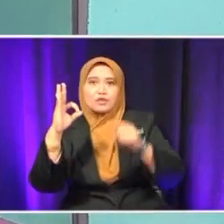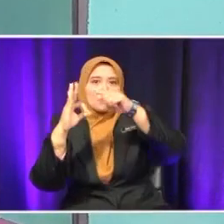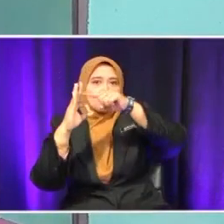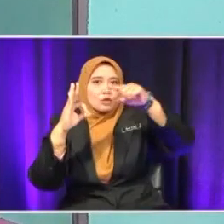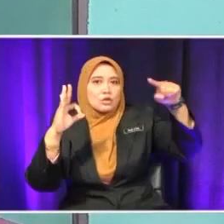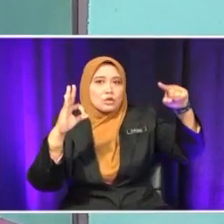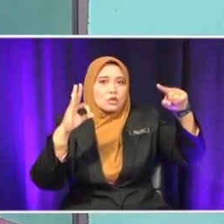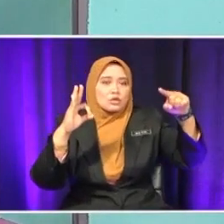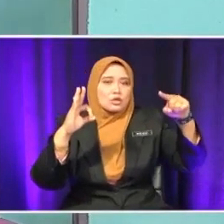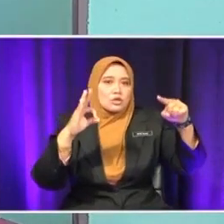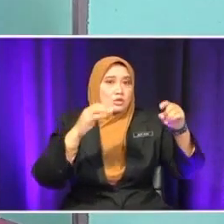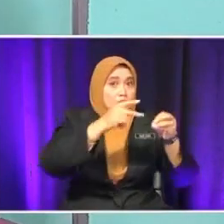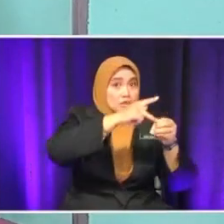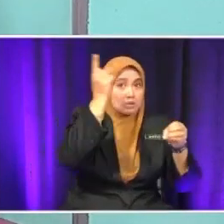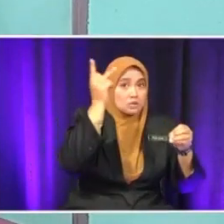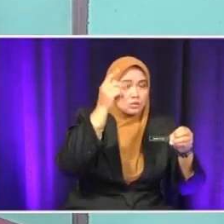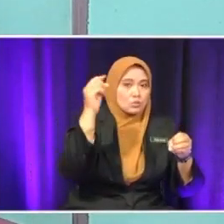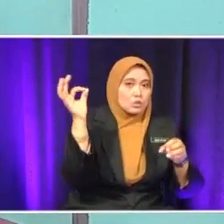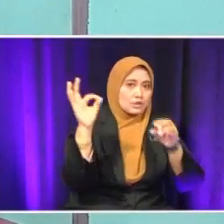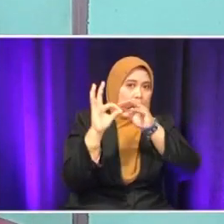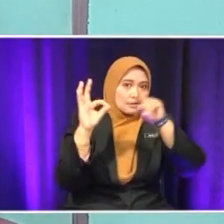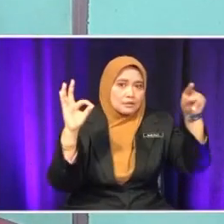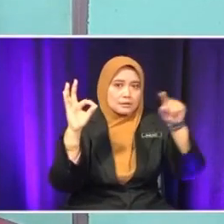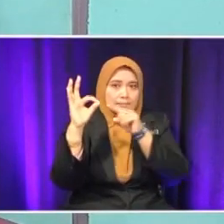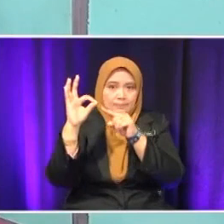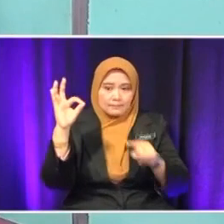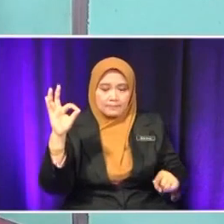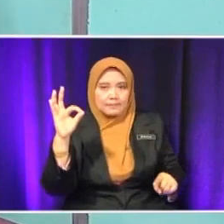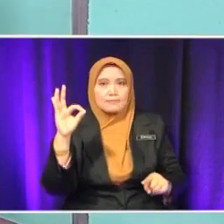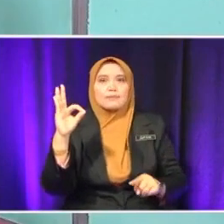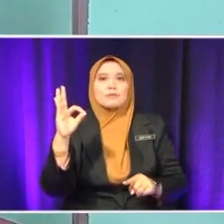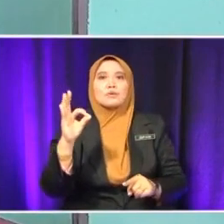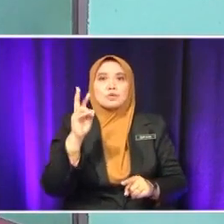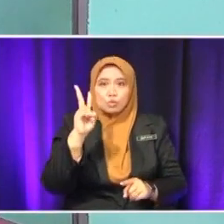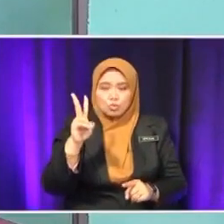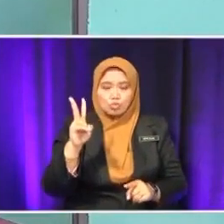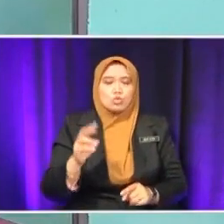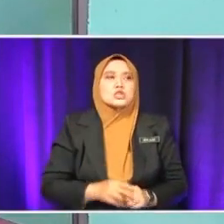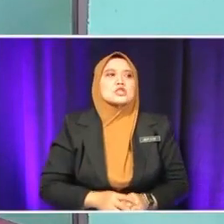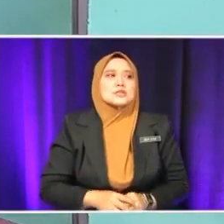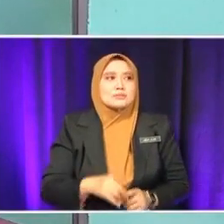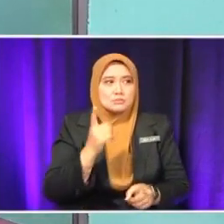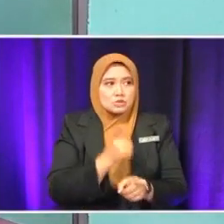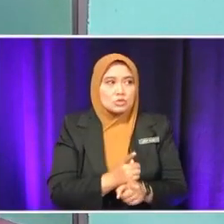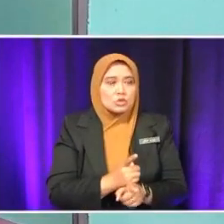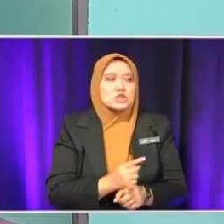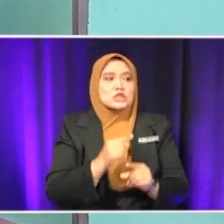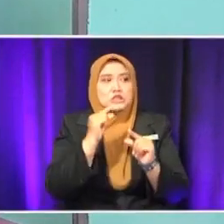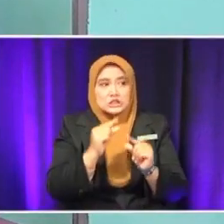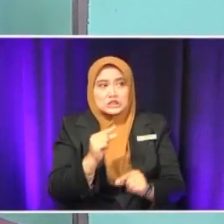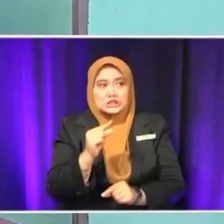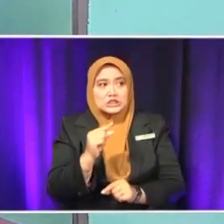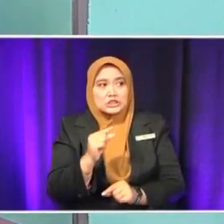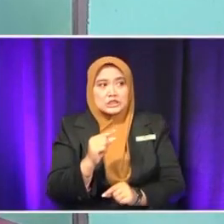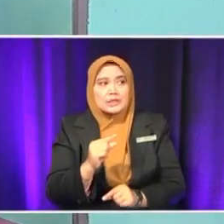ada keluar 2. Kemudian darjah masuk G ada 2. Darjah masuk G ada 2, iaitu